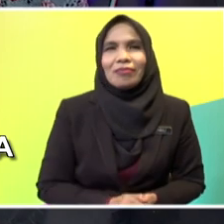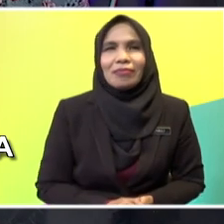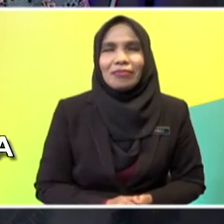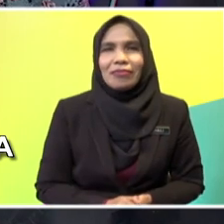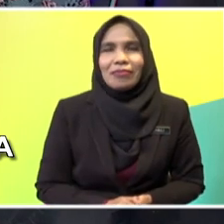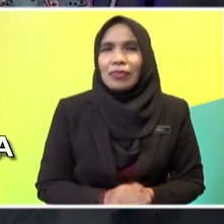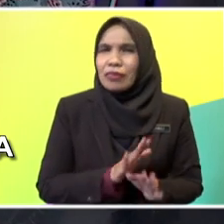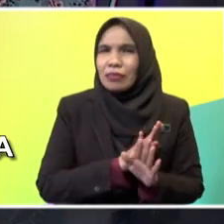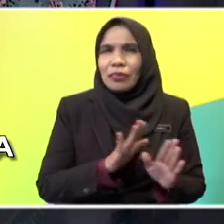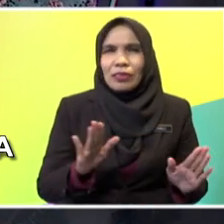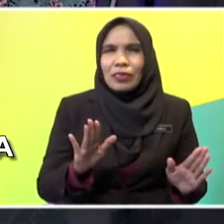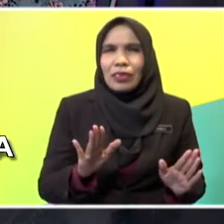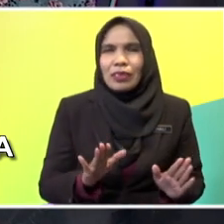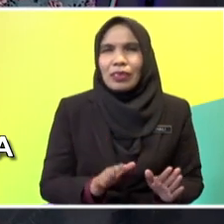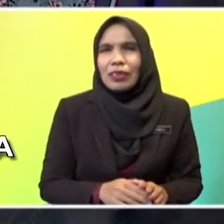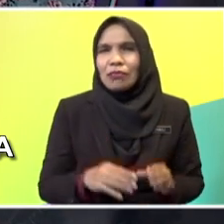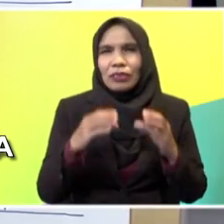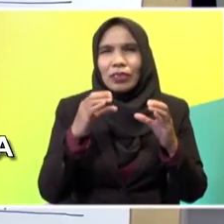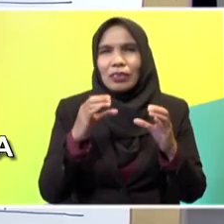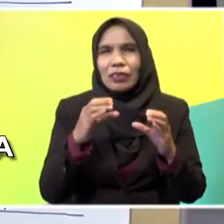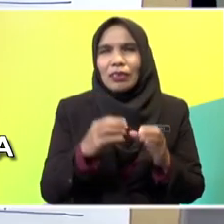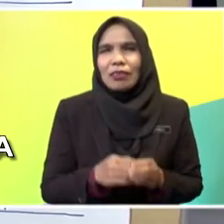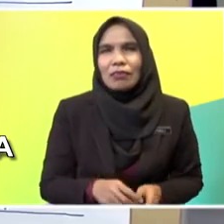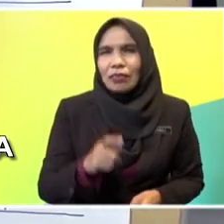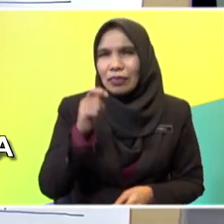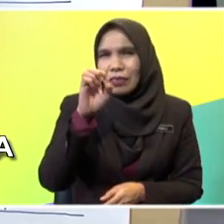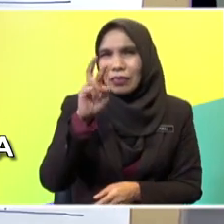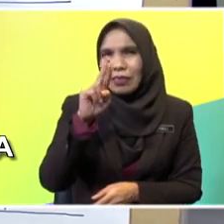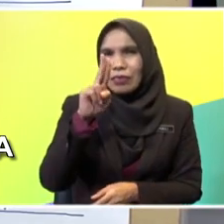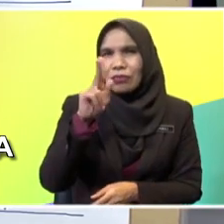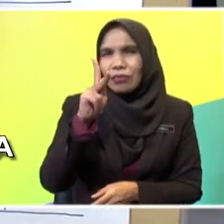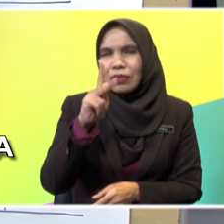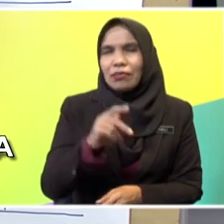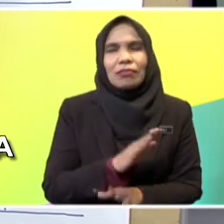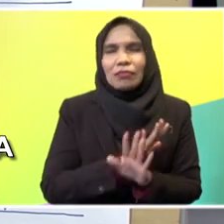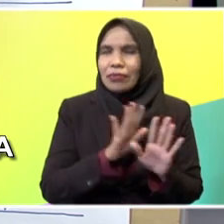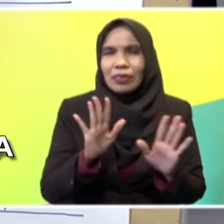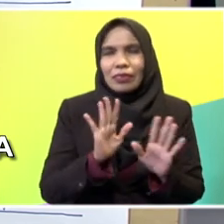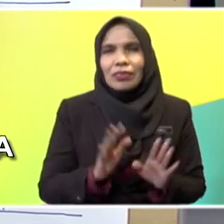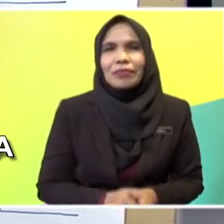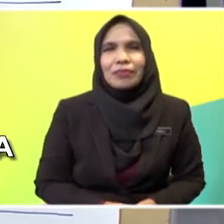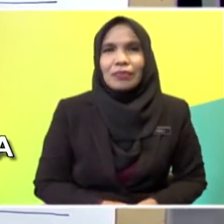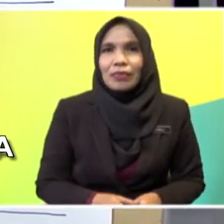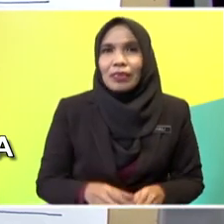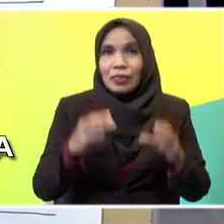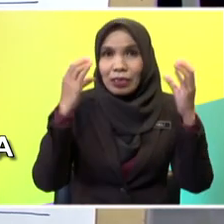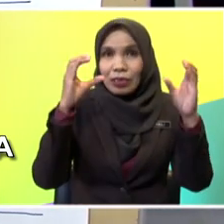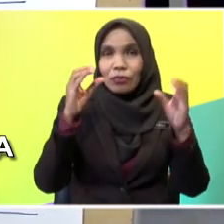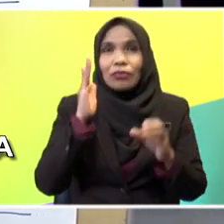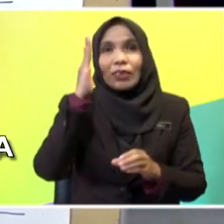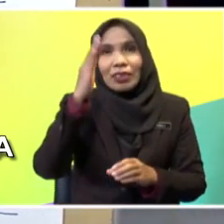ni, jangan sesekali. Faham. Kita puji saja. Bagus. Okey, sekarang kita nak